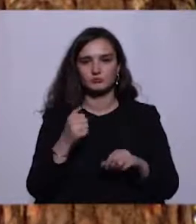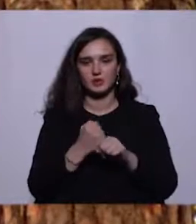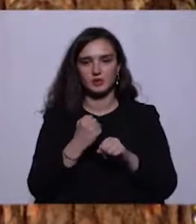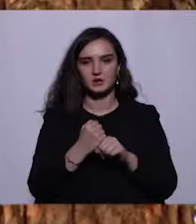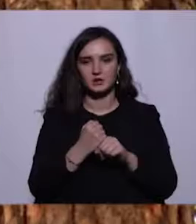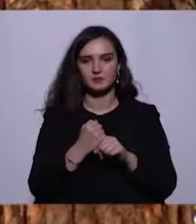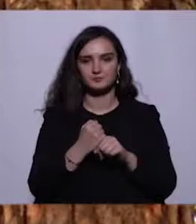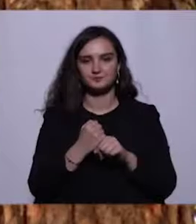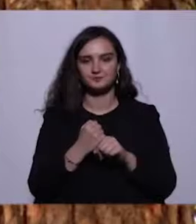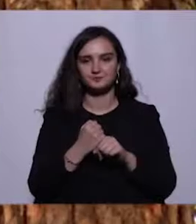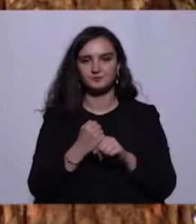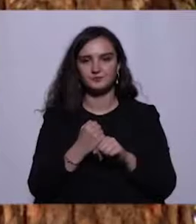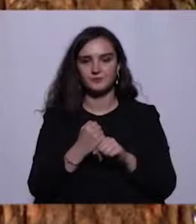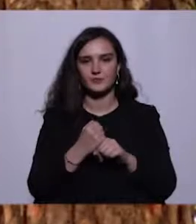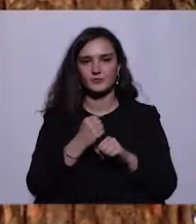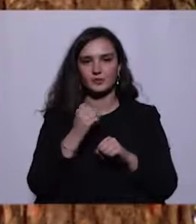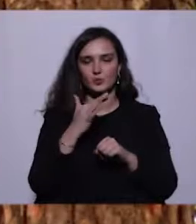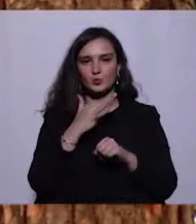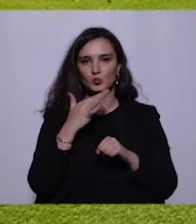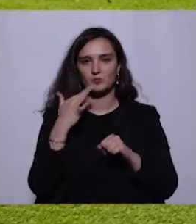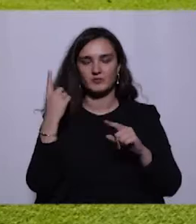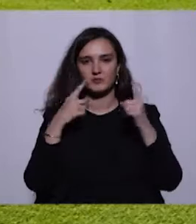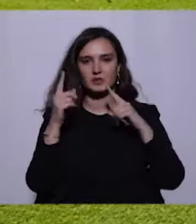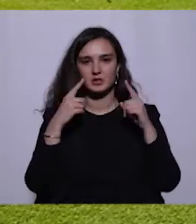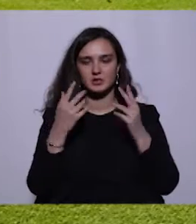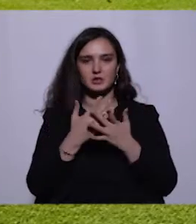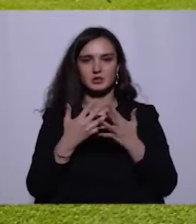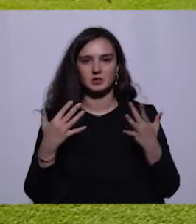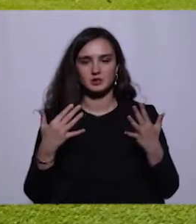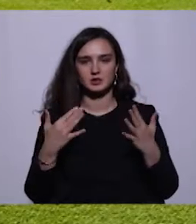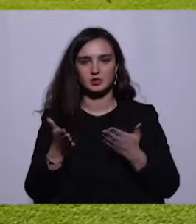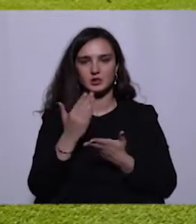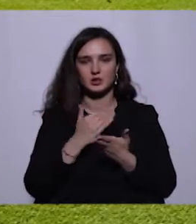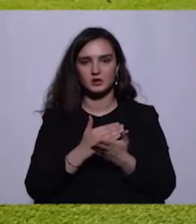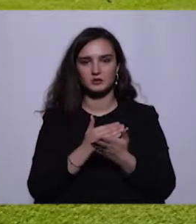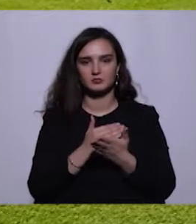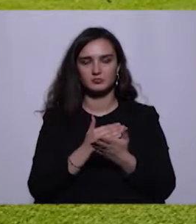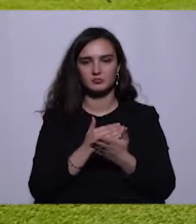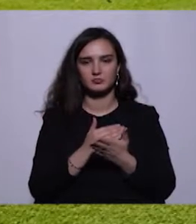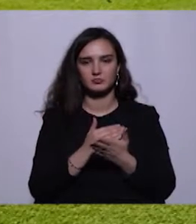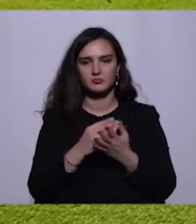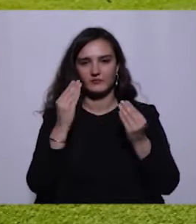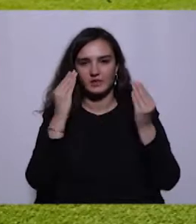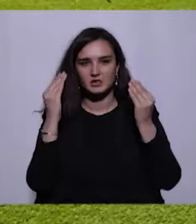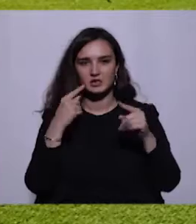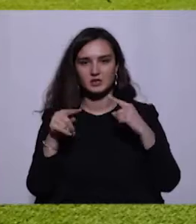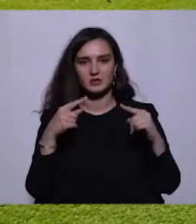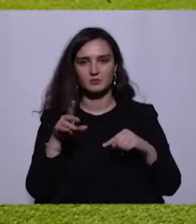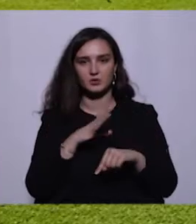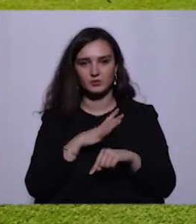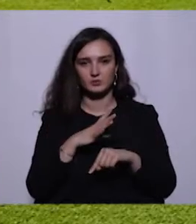და როგორ გააკეთეს, უამრავი ფანტაზიის შედეგად ვერსიები გაჩნდა.